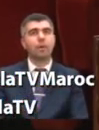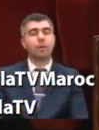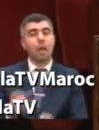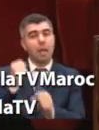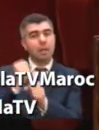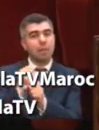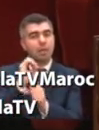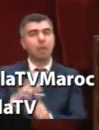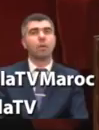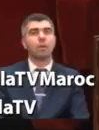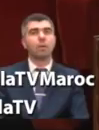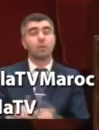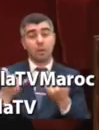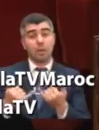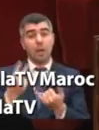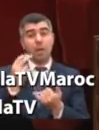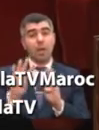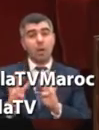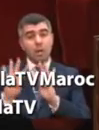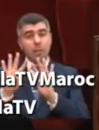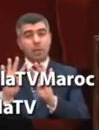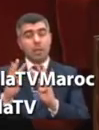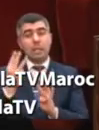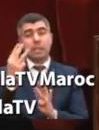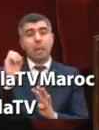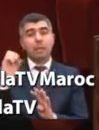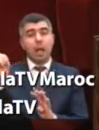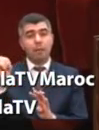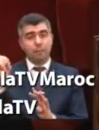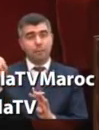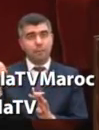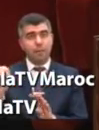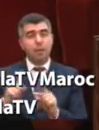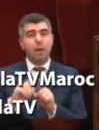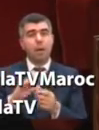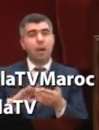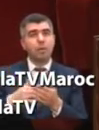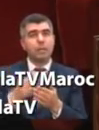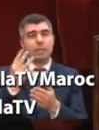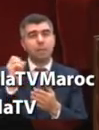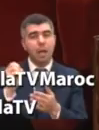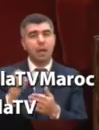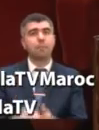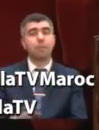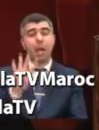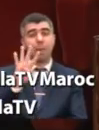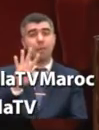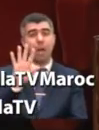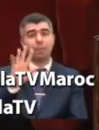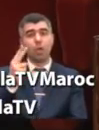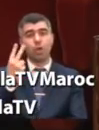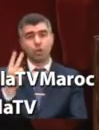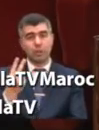بالوظيفه. اليوم في سنه 2018 300 اطباء عامون تم ادماجهم، 452 اطباء